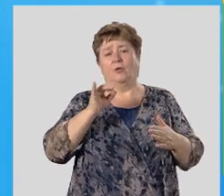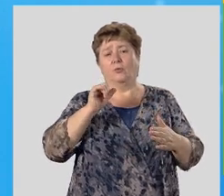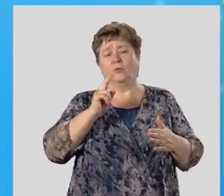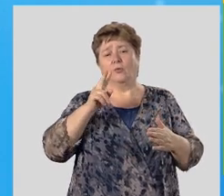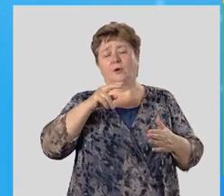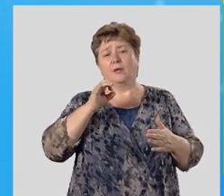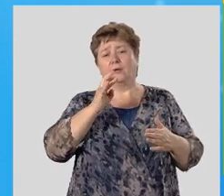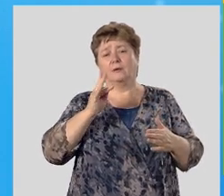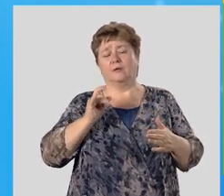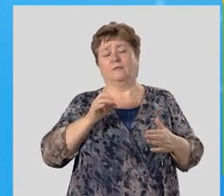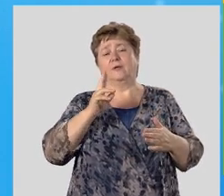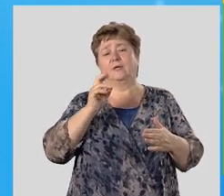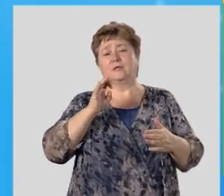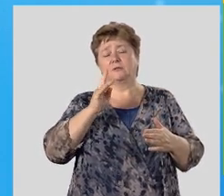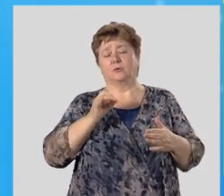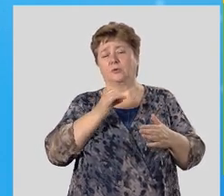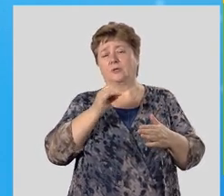нуклеиновым кислотам и белкам.